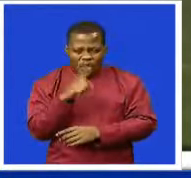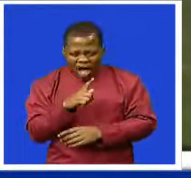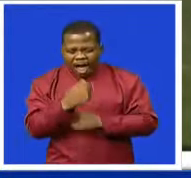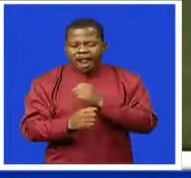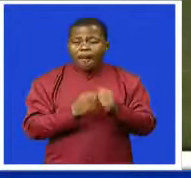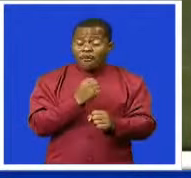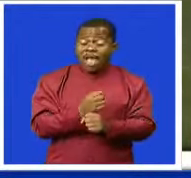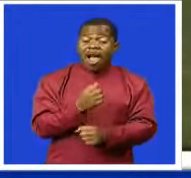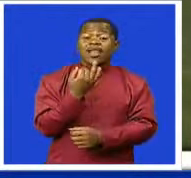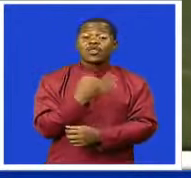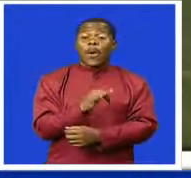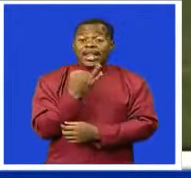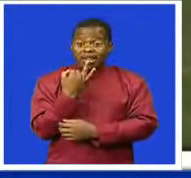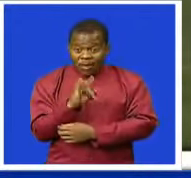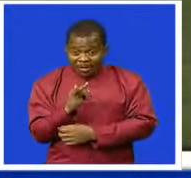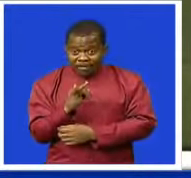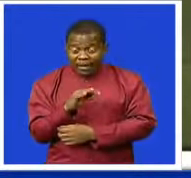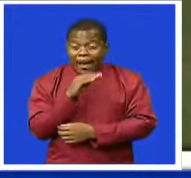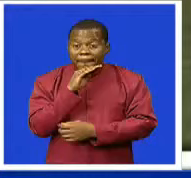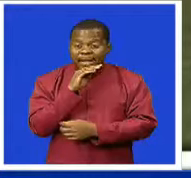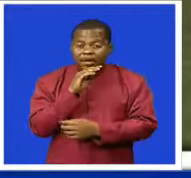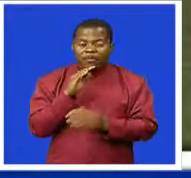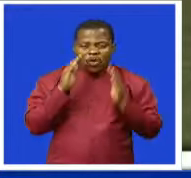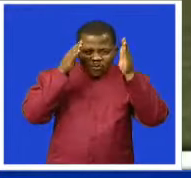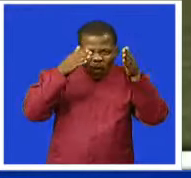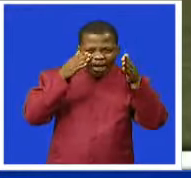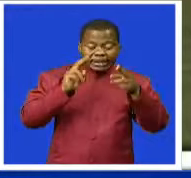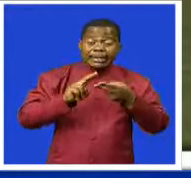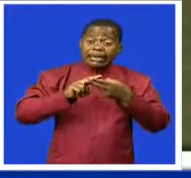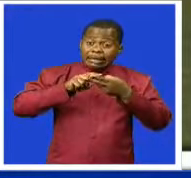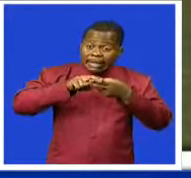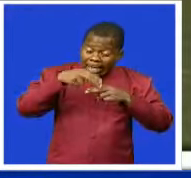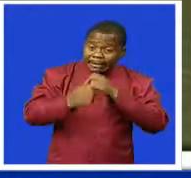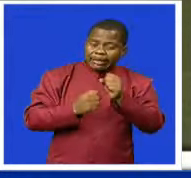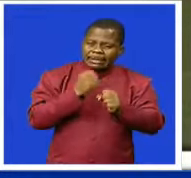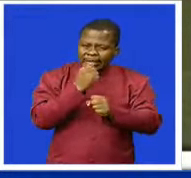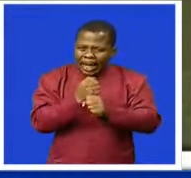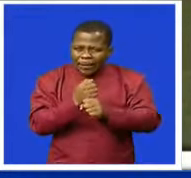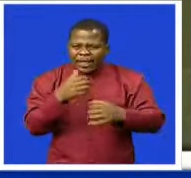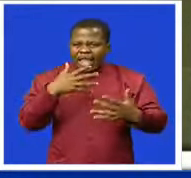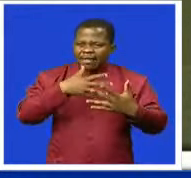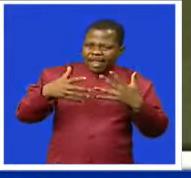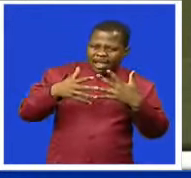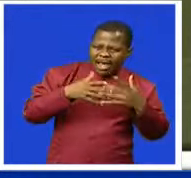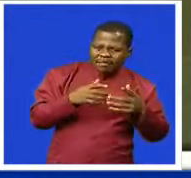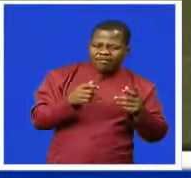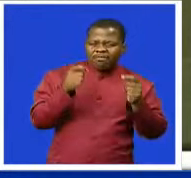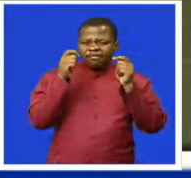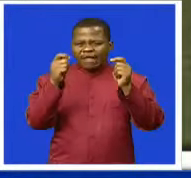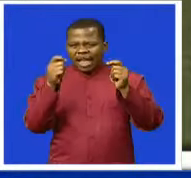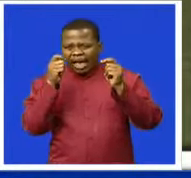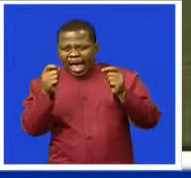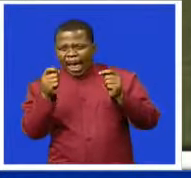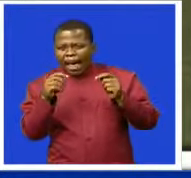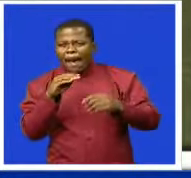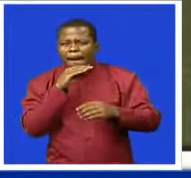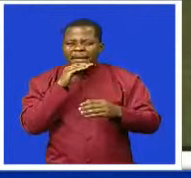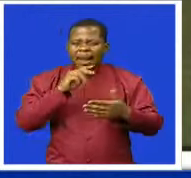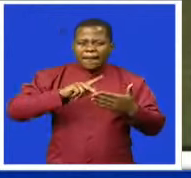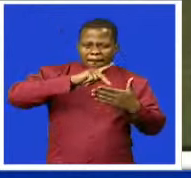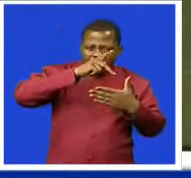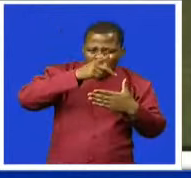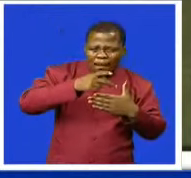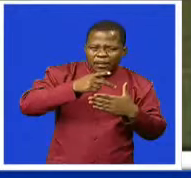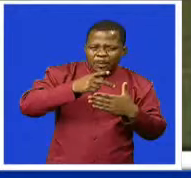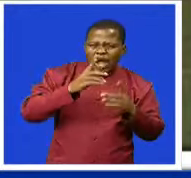tinhlelo tethu yini tinto lokufuna ukuthi sitikhangasele yini tinto futhi lokufuna ukuthi sitiqinise lesitenda kahle